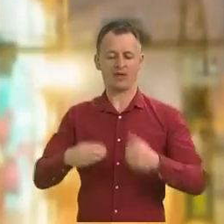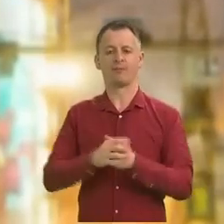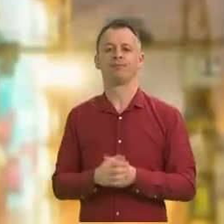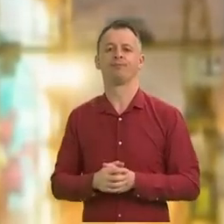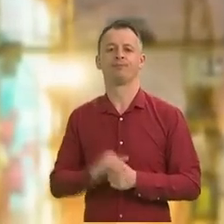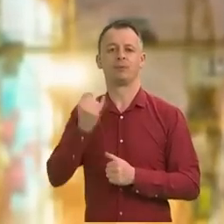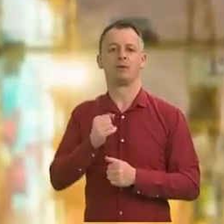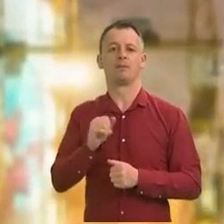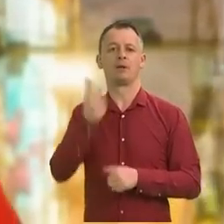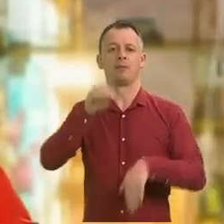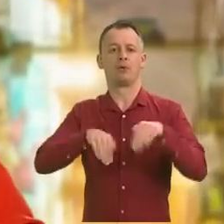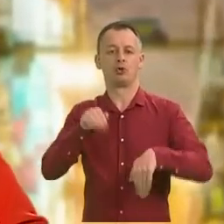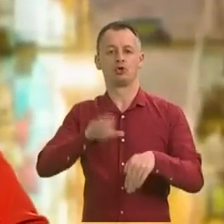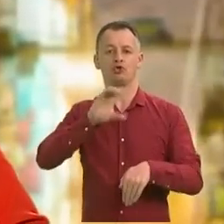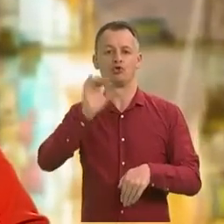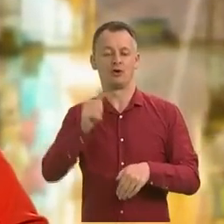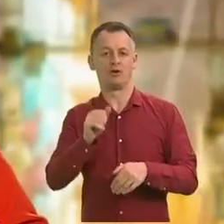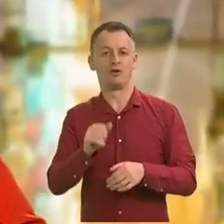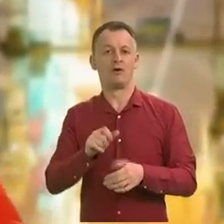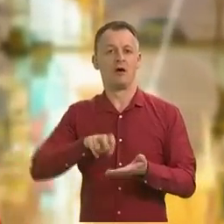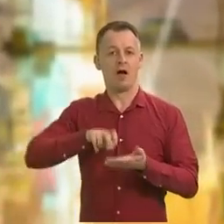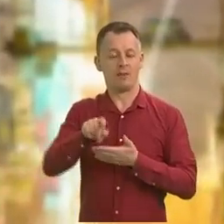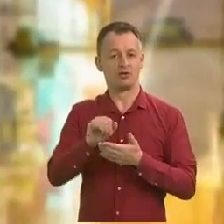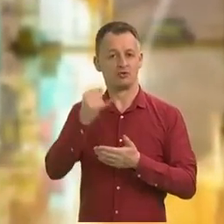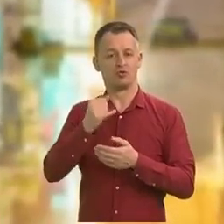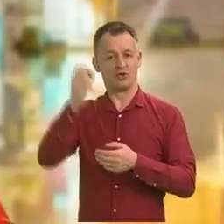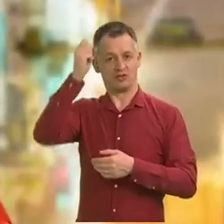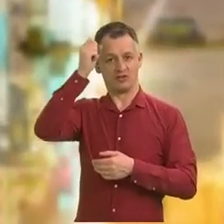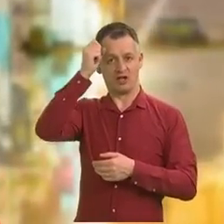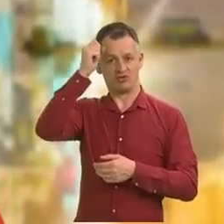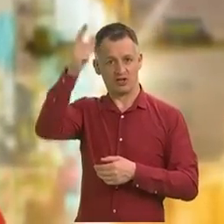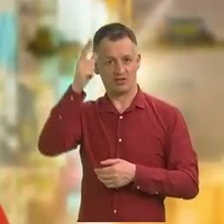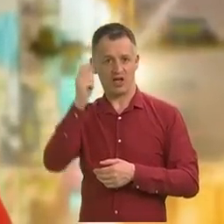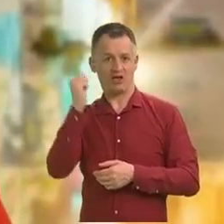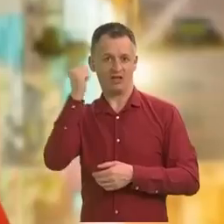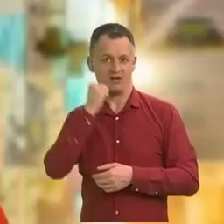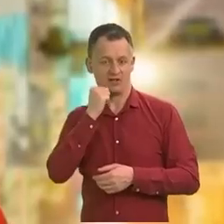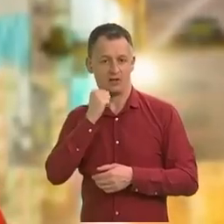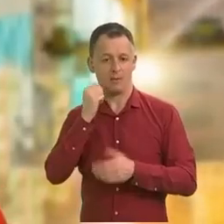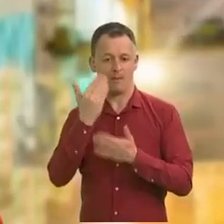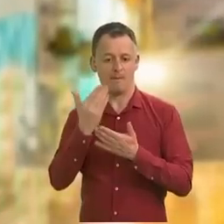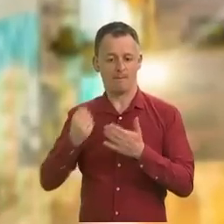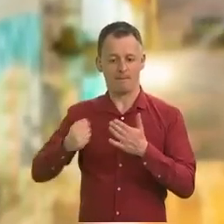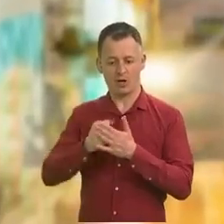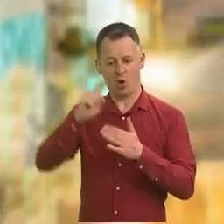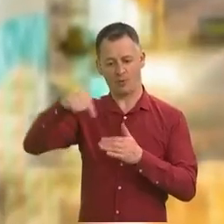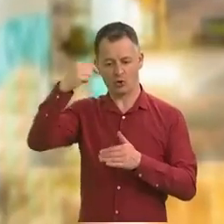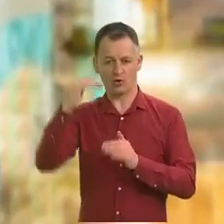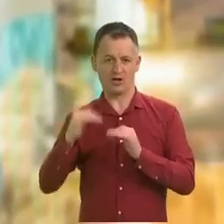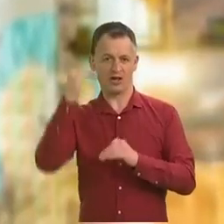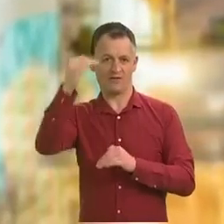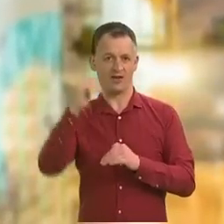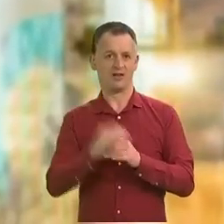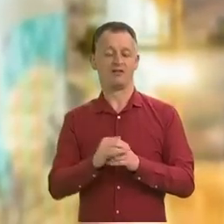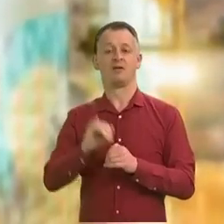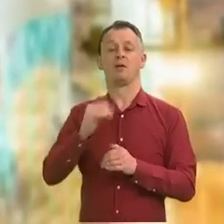Premierul Nicolae Ciuc a dus colaborarea cu inteligența artificială la următorul nivel. Pe lângă consilierul Ion, șeful executivului, are